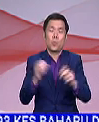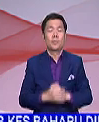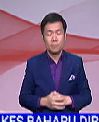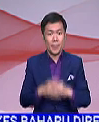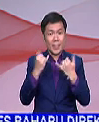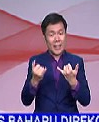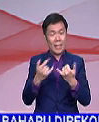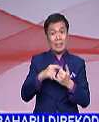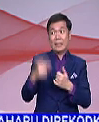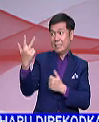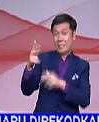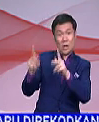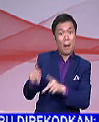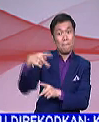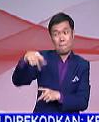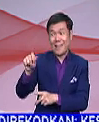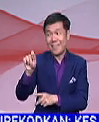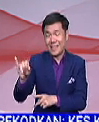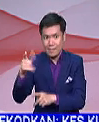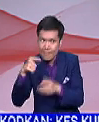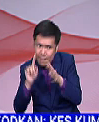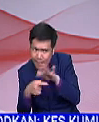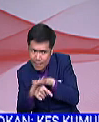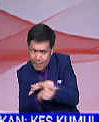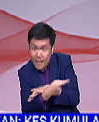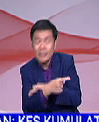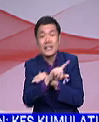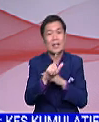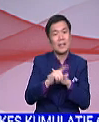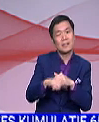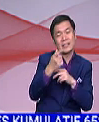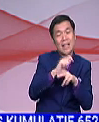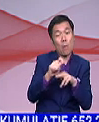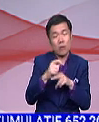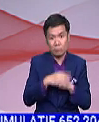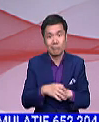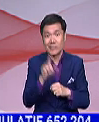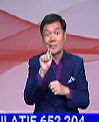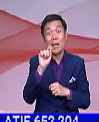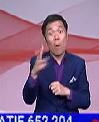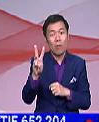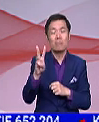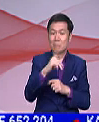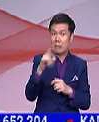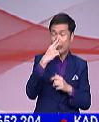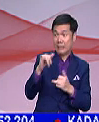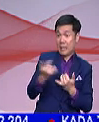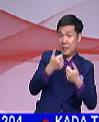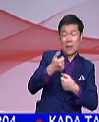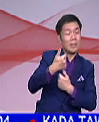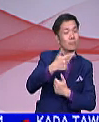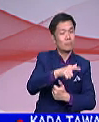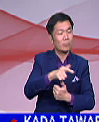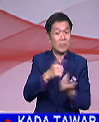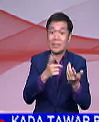Cubaan tiga pendatang asing untuk masuk ke daerah Tawau secara haram gagal apabila ditahan oleh sepasukan anggota Eastern Sabah